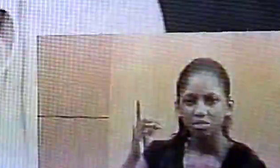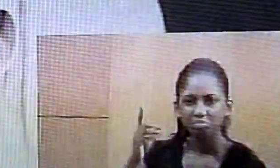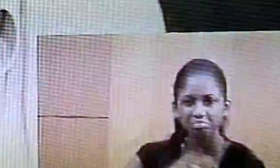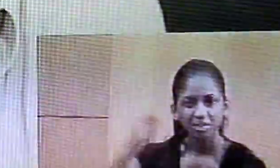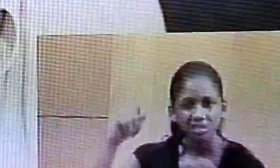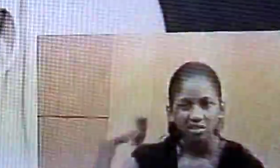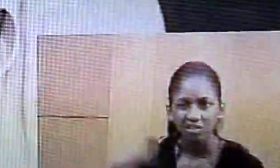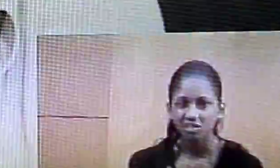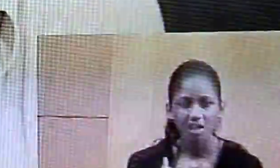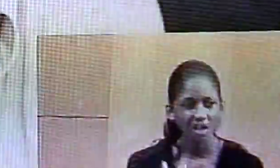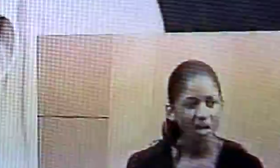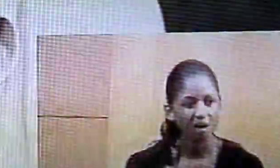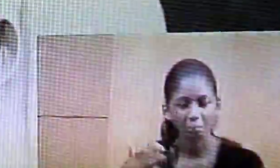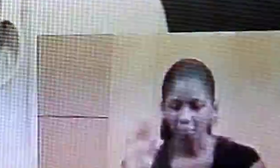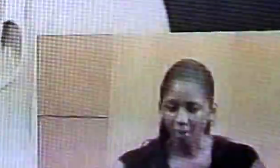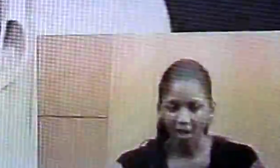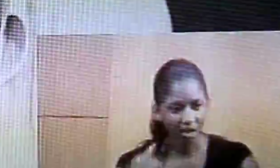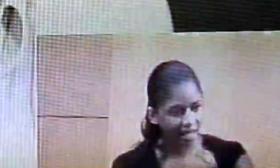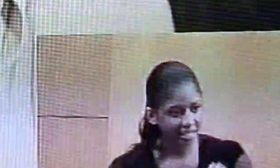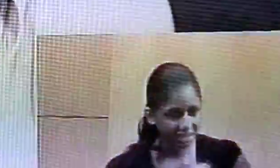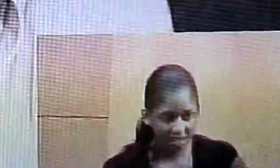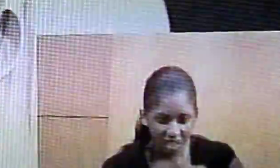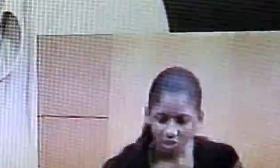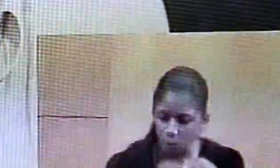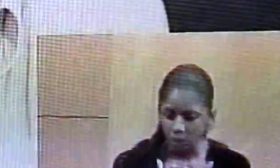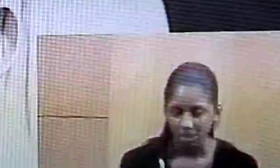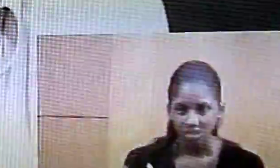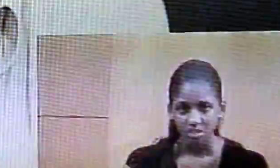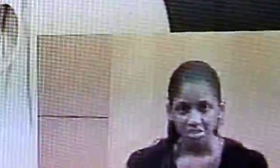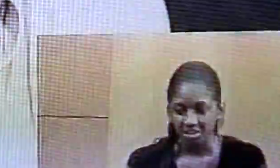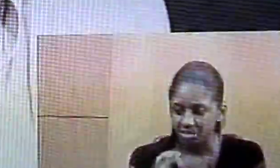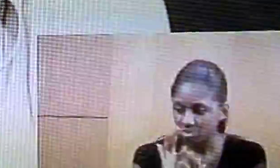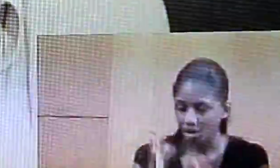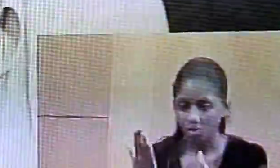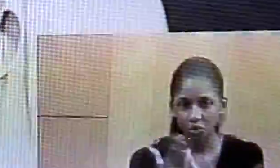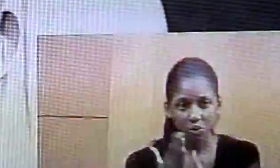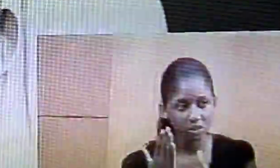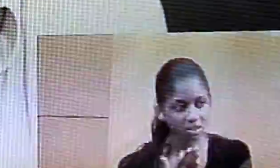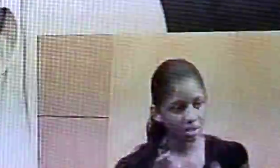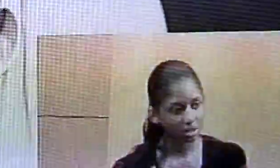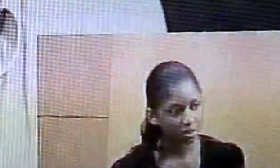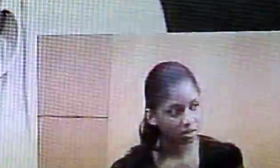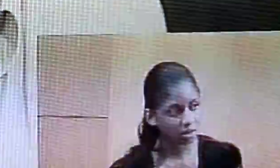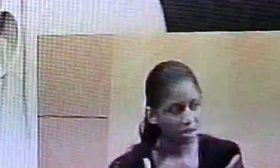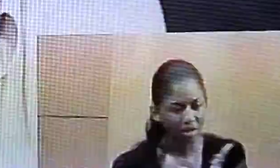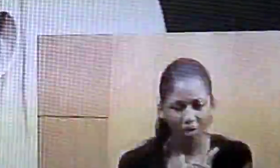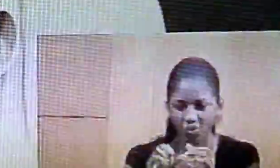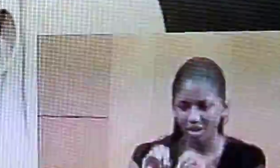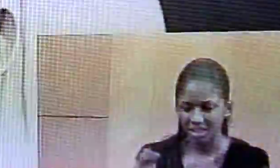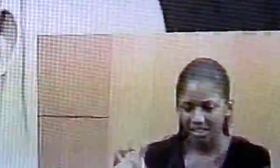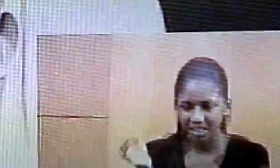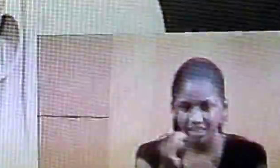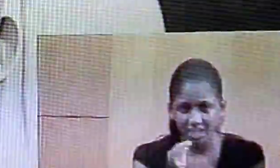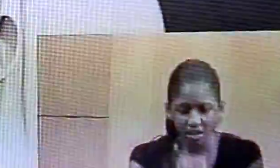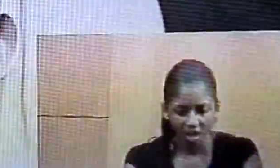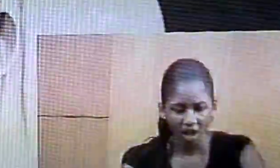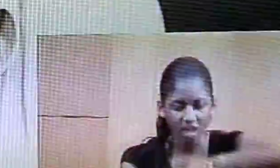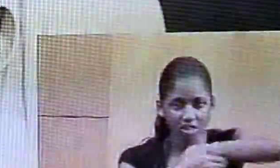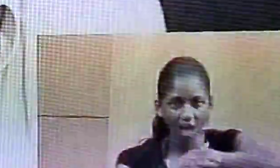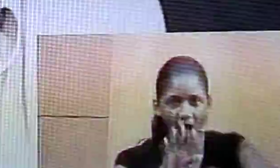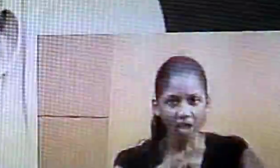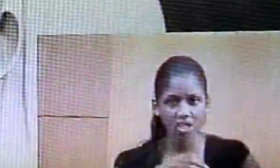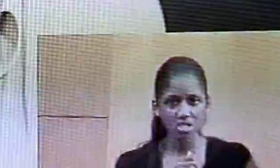la désorganisation, etc., sans dossier, lorsqu'on laisse entendre que des aides ont été